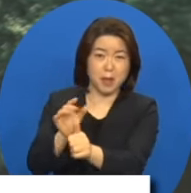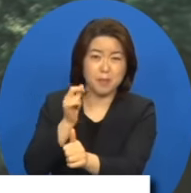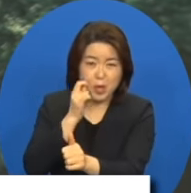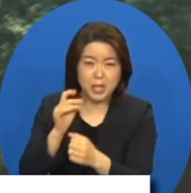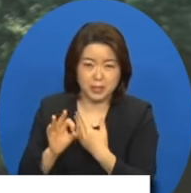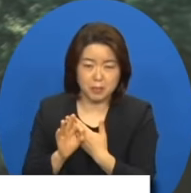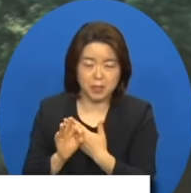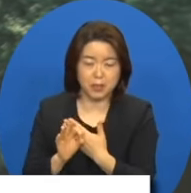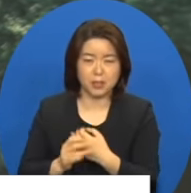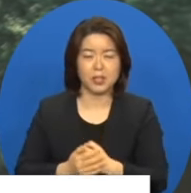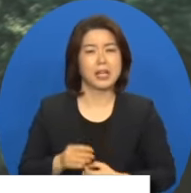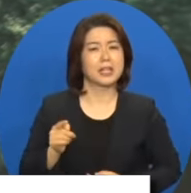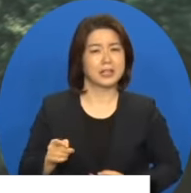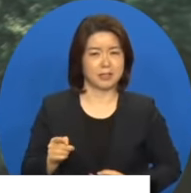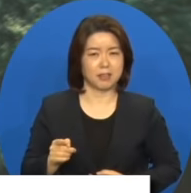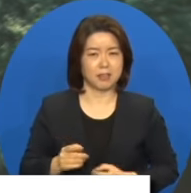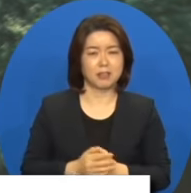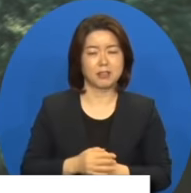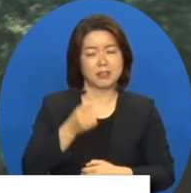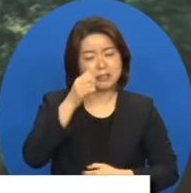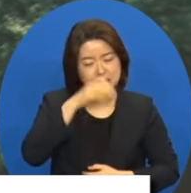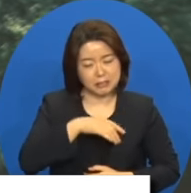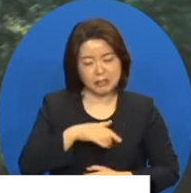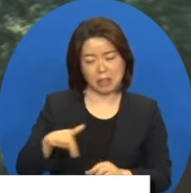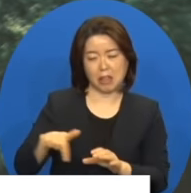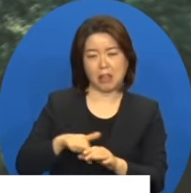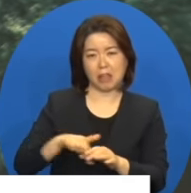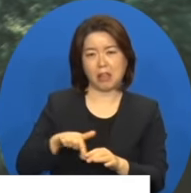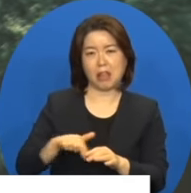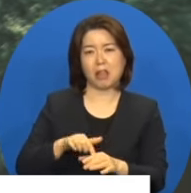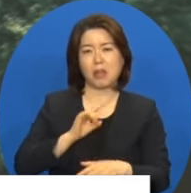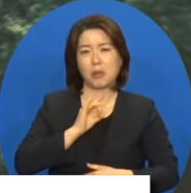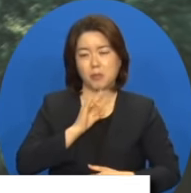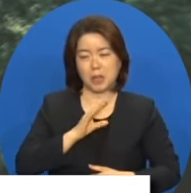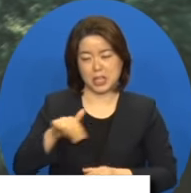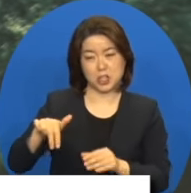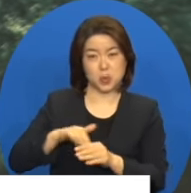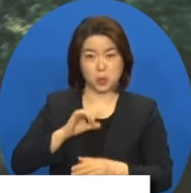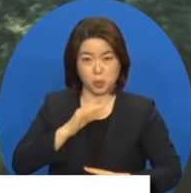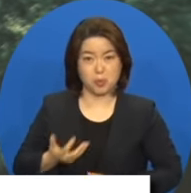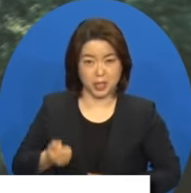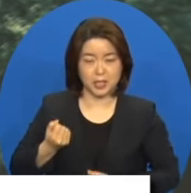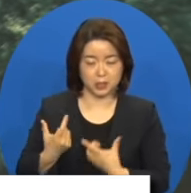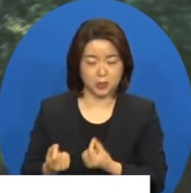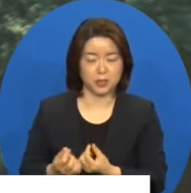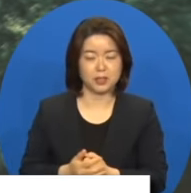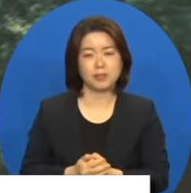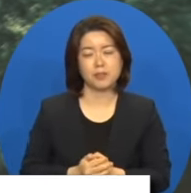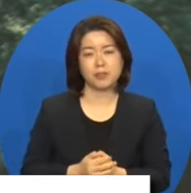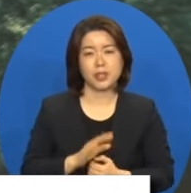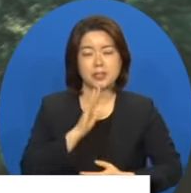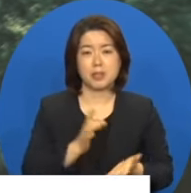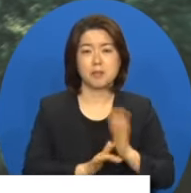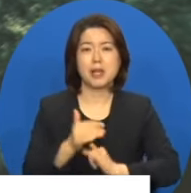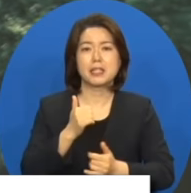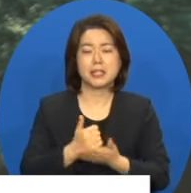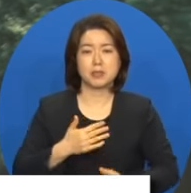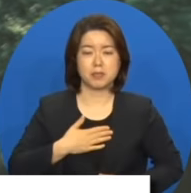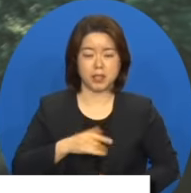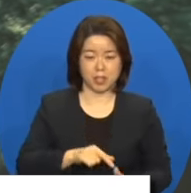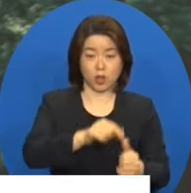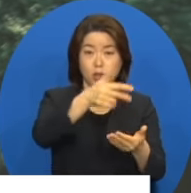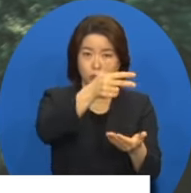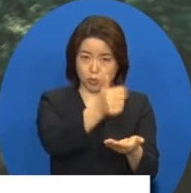않는다면 그는 그저 기독교라는 종교를 가지고 있는 것일 뿐입니다. 정말 예수님이 자신의